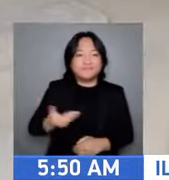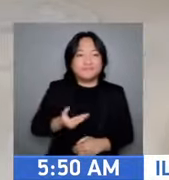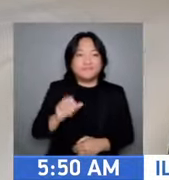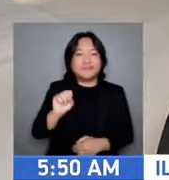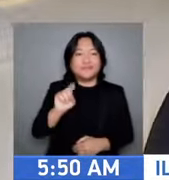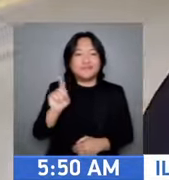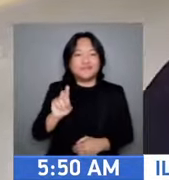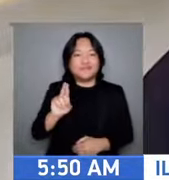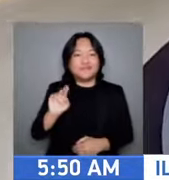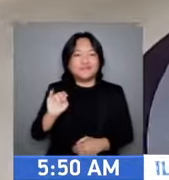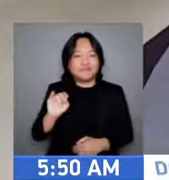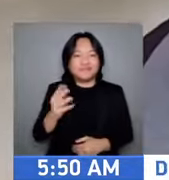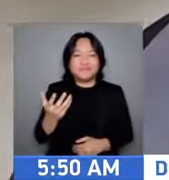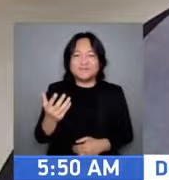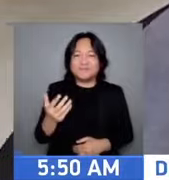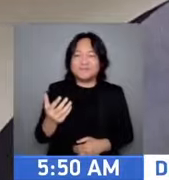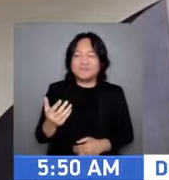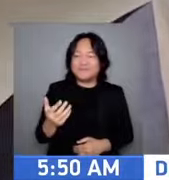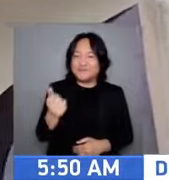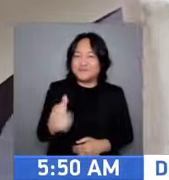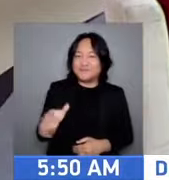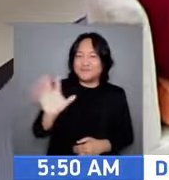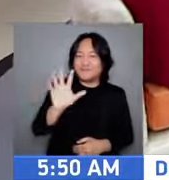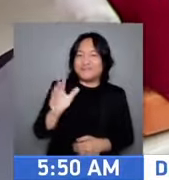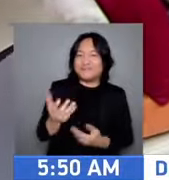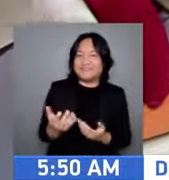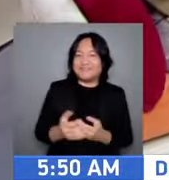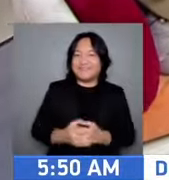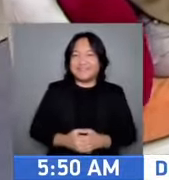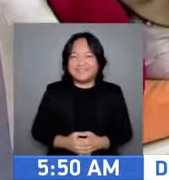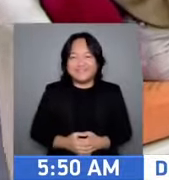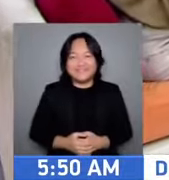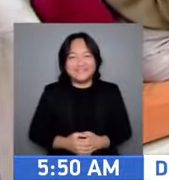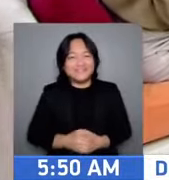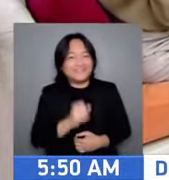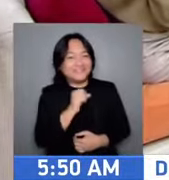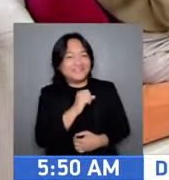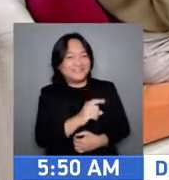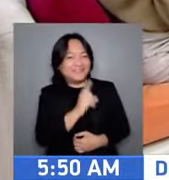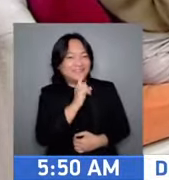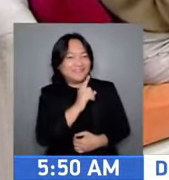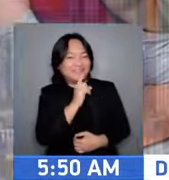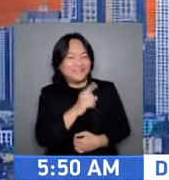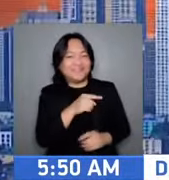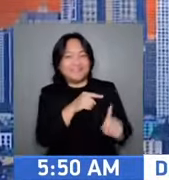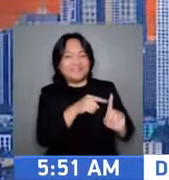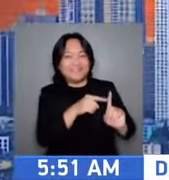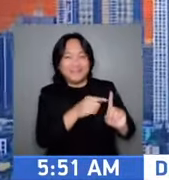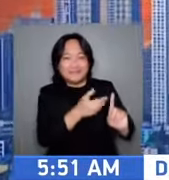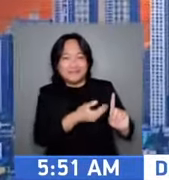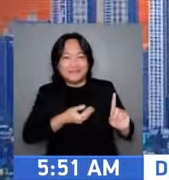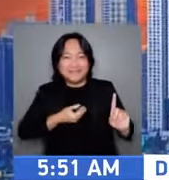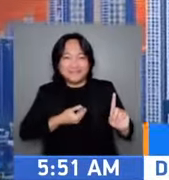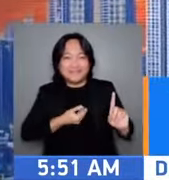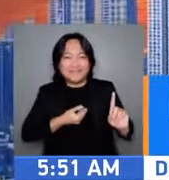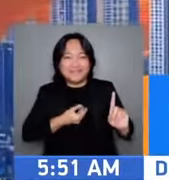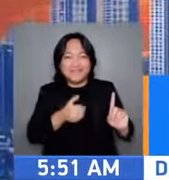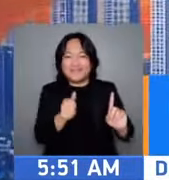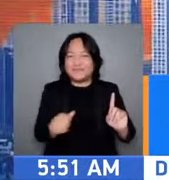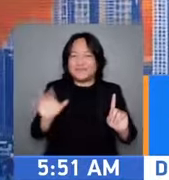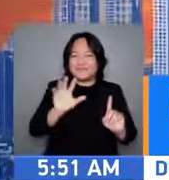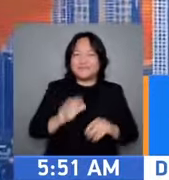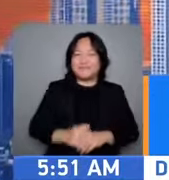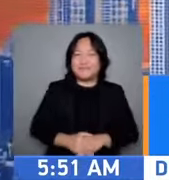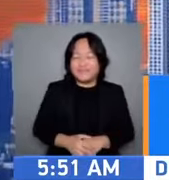morning! Good morning! Morning! Gusto ko yung lagi kang nagbabalik. Good morning! Morning po, mga kapuso. Magandang umaga po sa